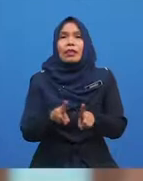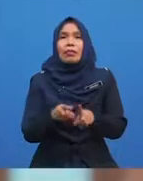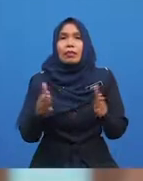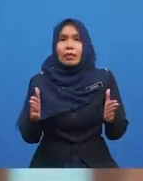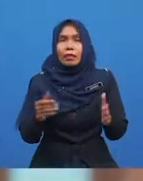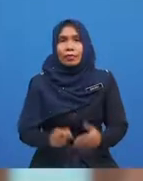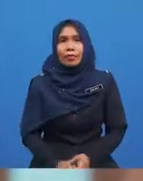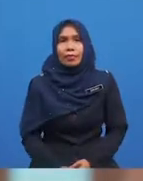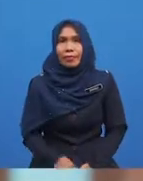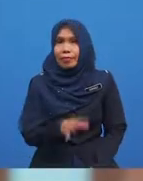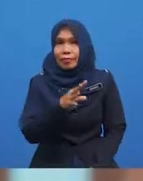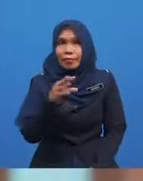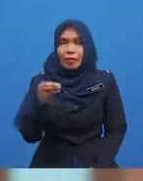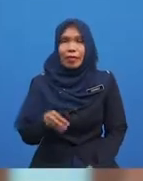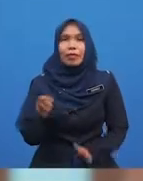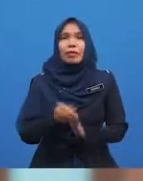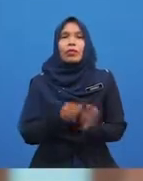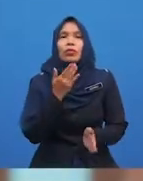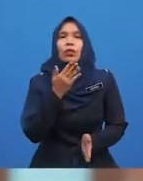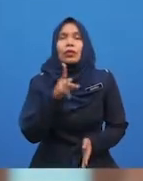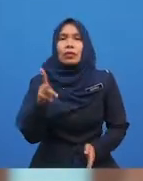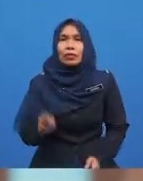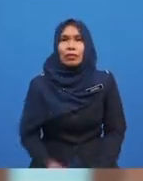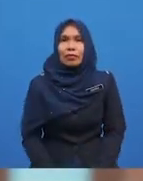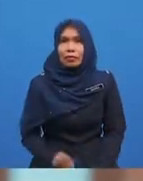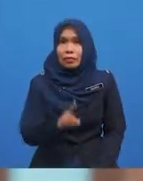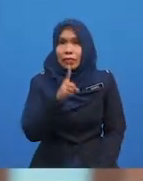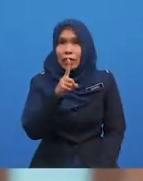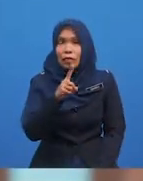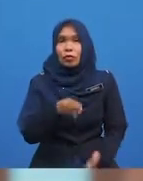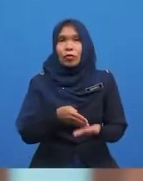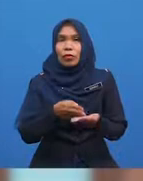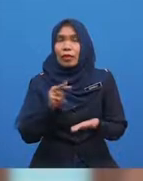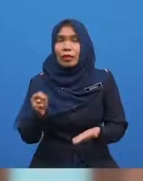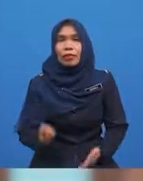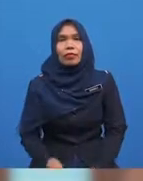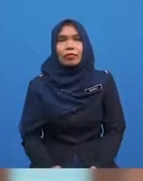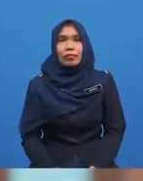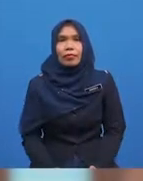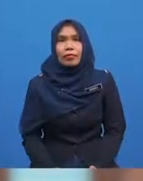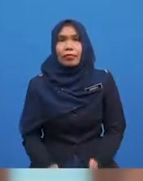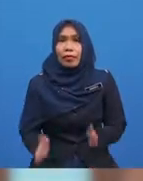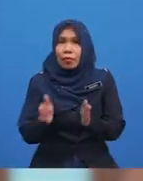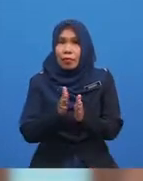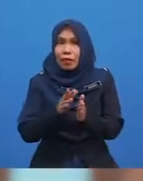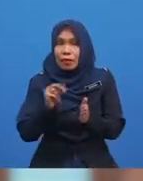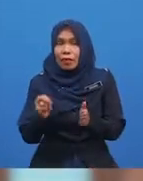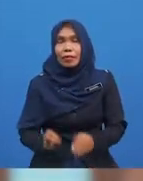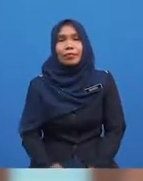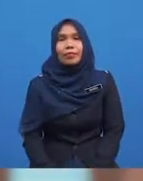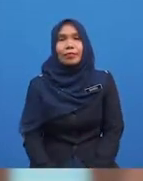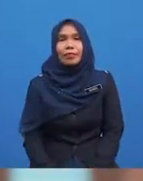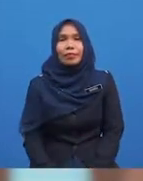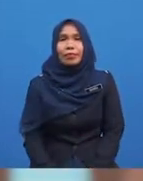besar dan mewarnakan satu bahagian lipatan kertas itu.